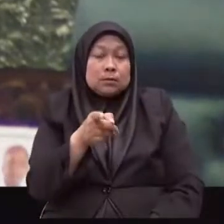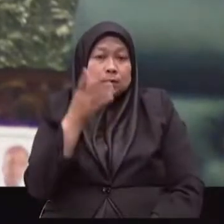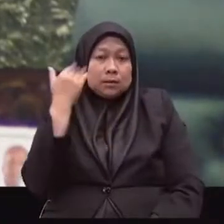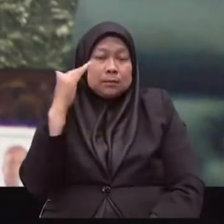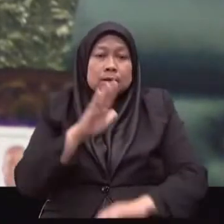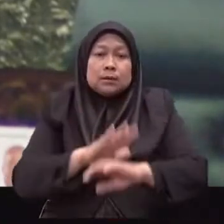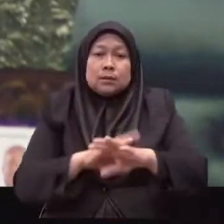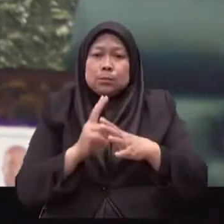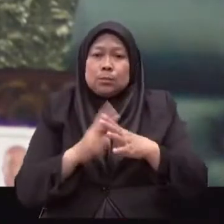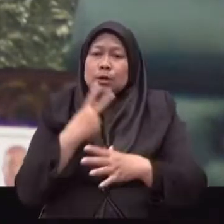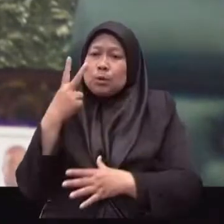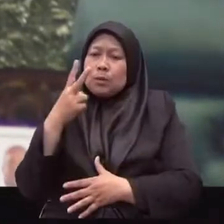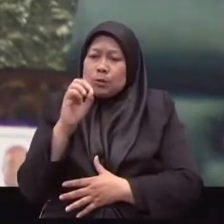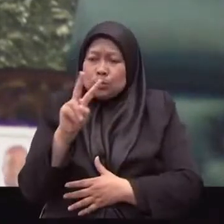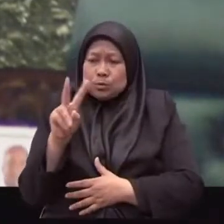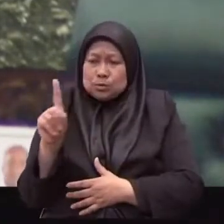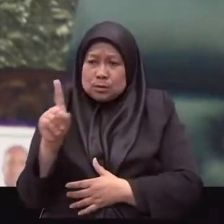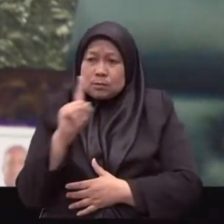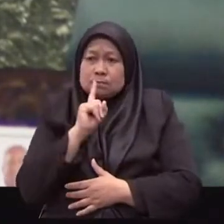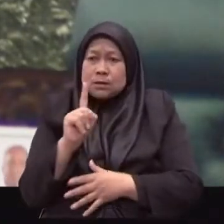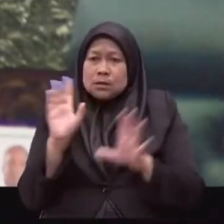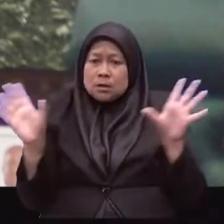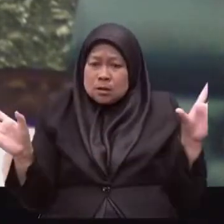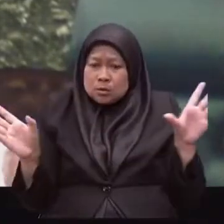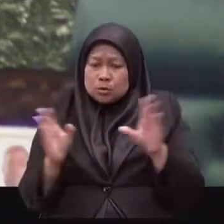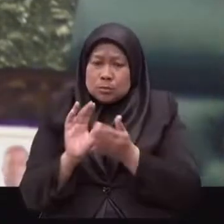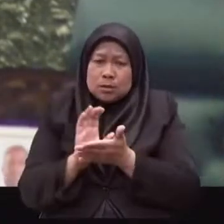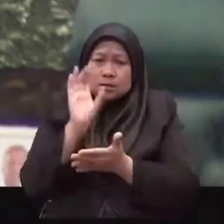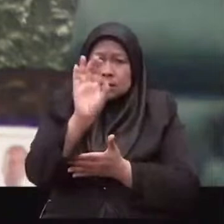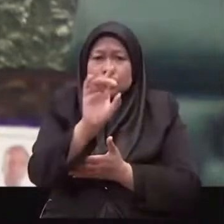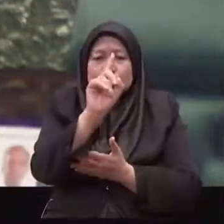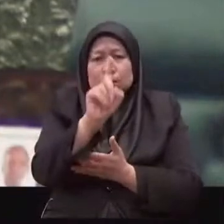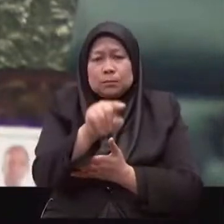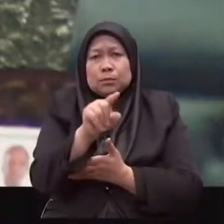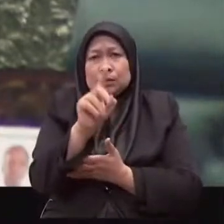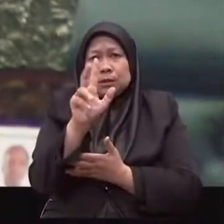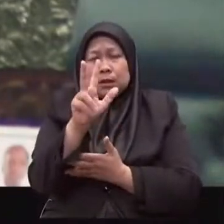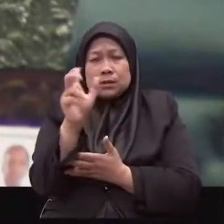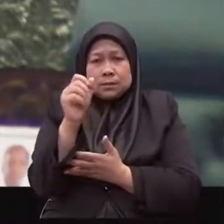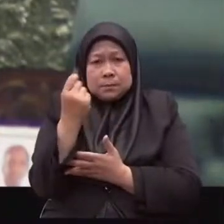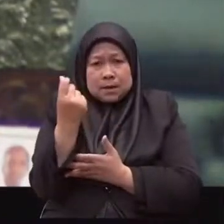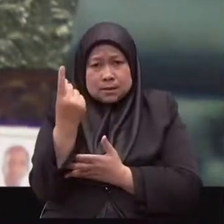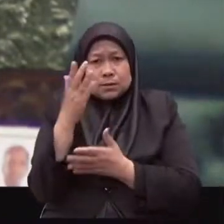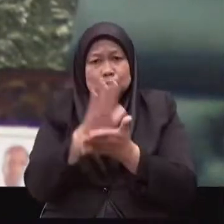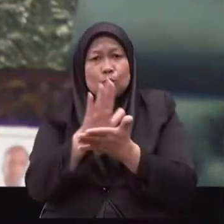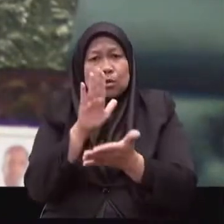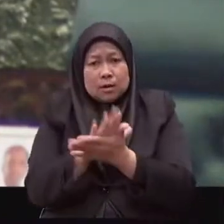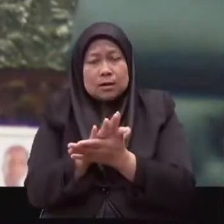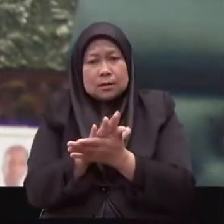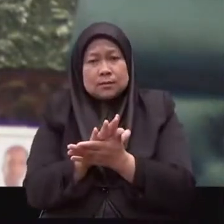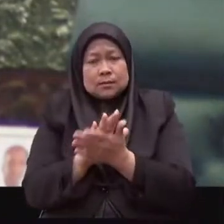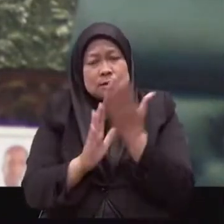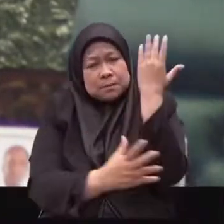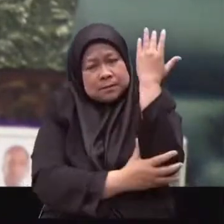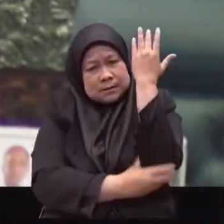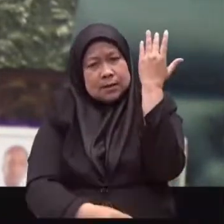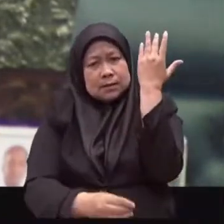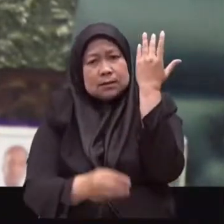seperti padanan pembangunan Pulau Pinang PH perkuasa tempatan seperti MBB